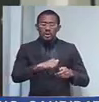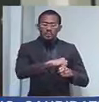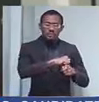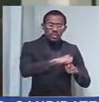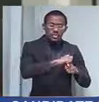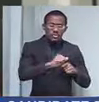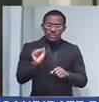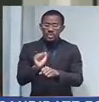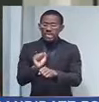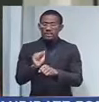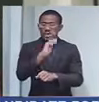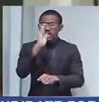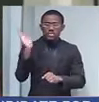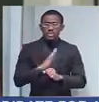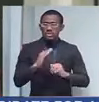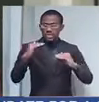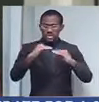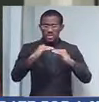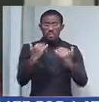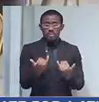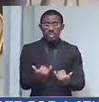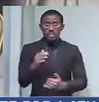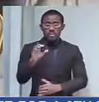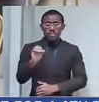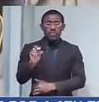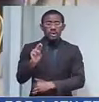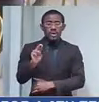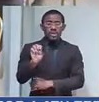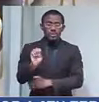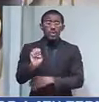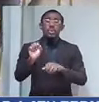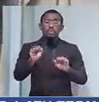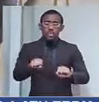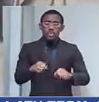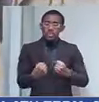mesures que l'ONE met en musique pourraient aider le pays à réduire son taux de chômage.